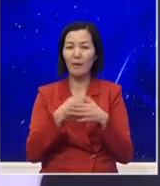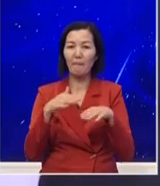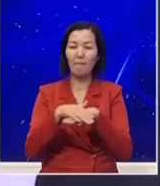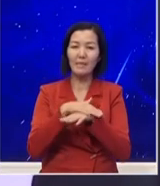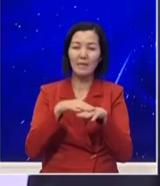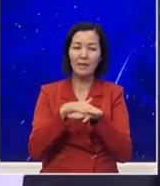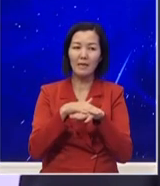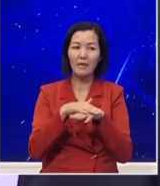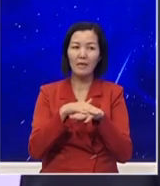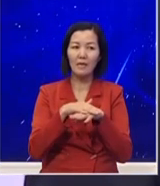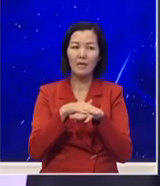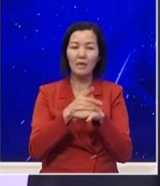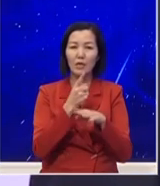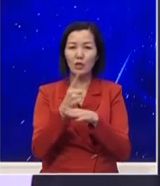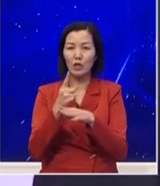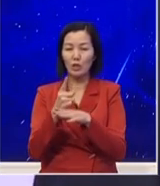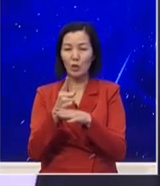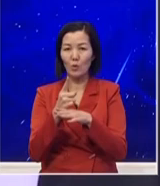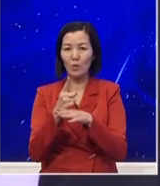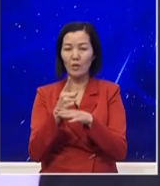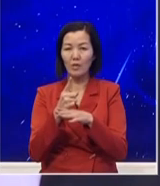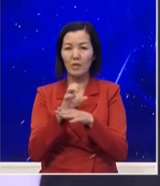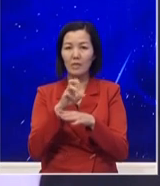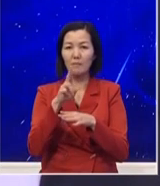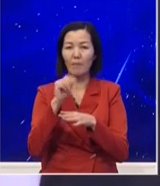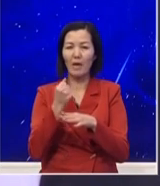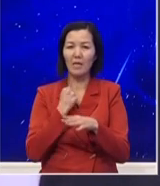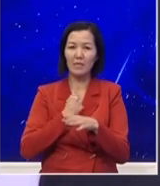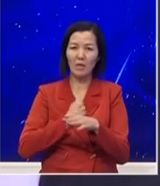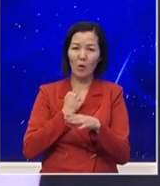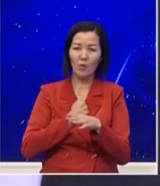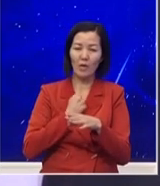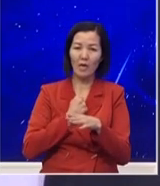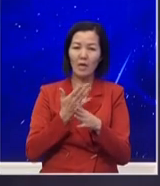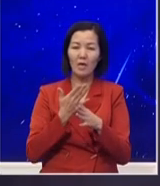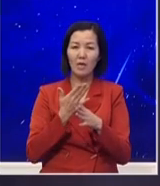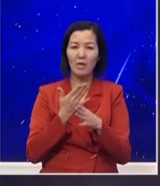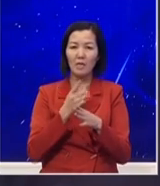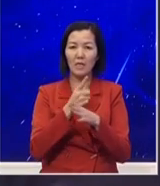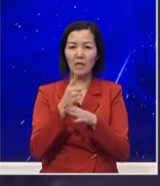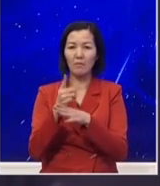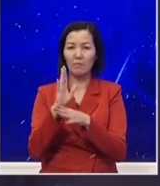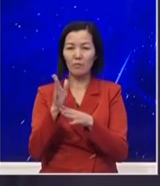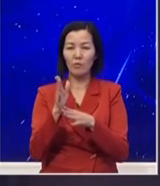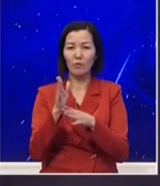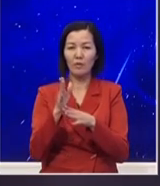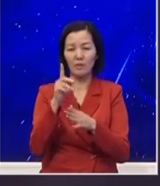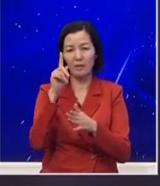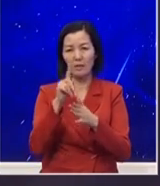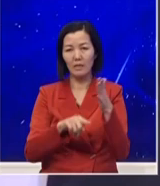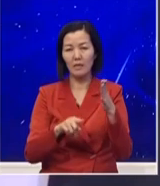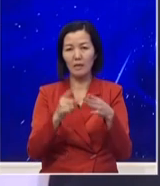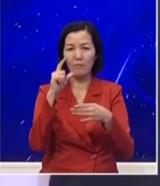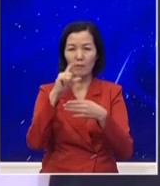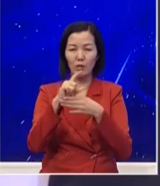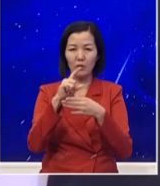базарларға шектеу қойылады. Спа-центрлер, сауналарға тыйым салынады. Діни